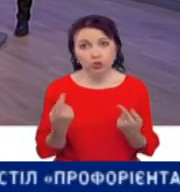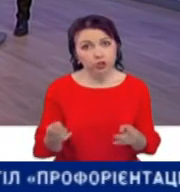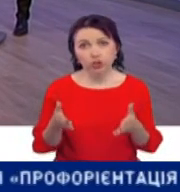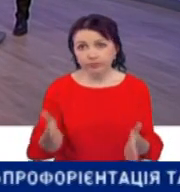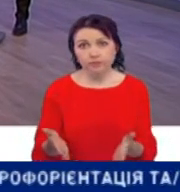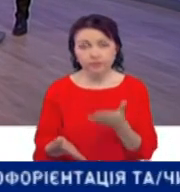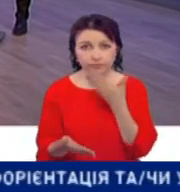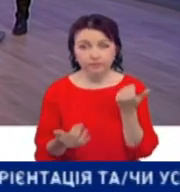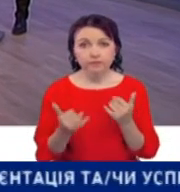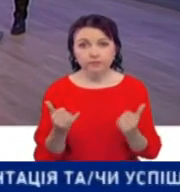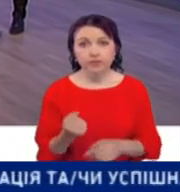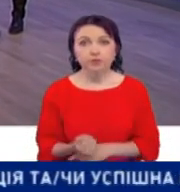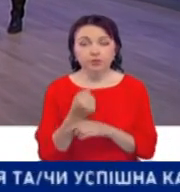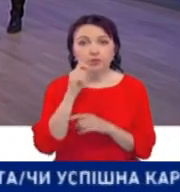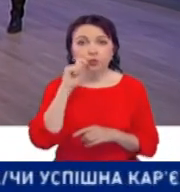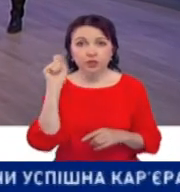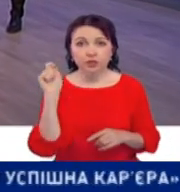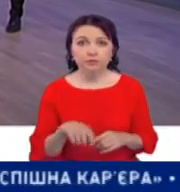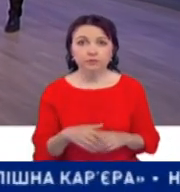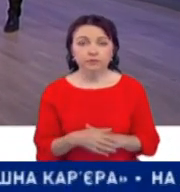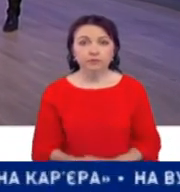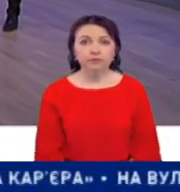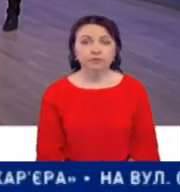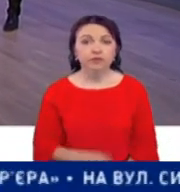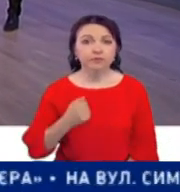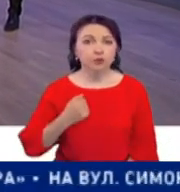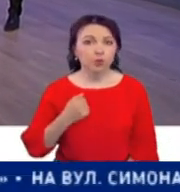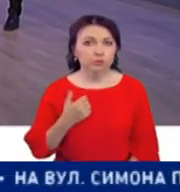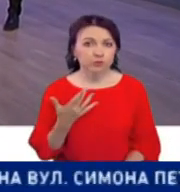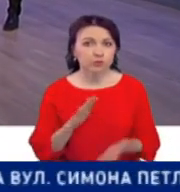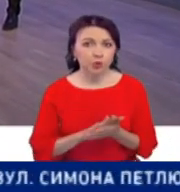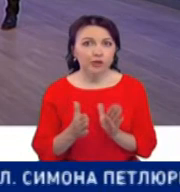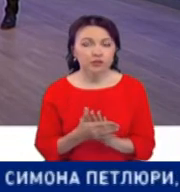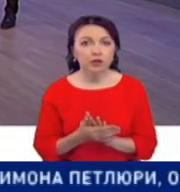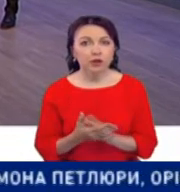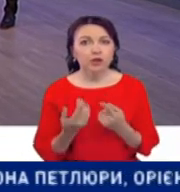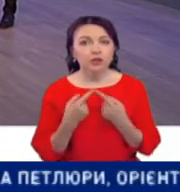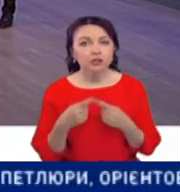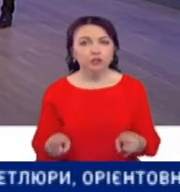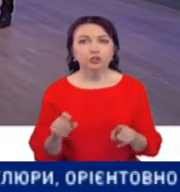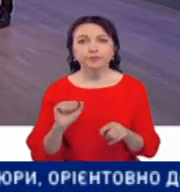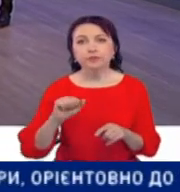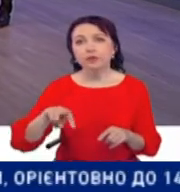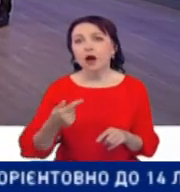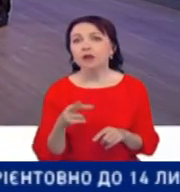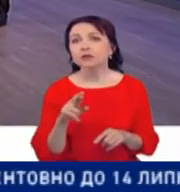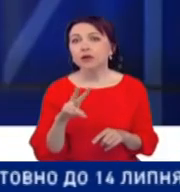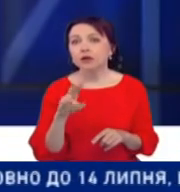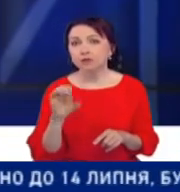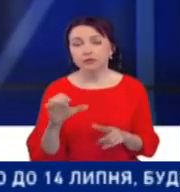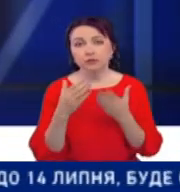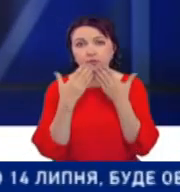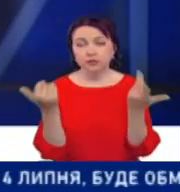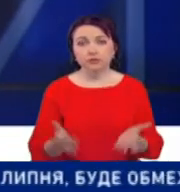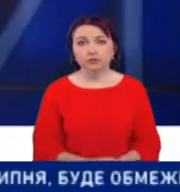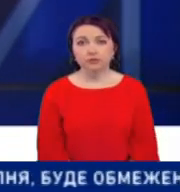альтернативи для підтримки України в якраз військовому. Інших альянсів, інших не існує.